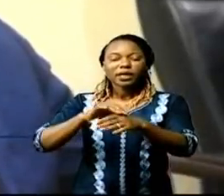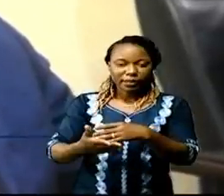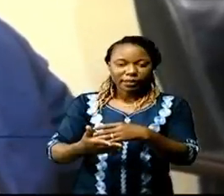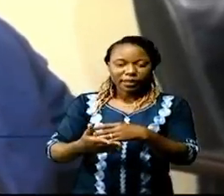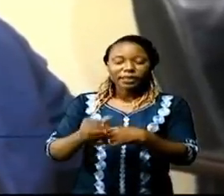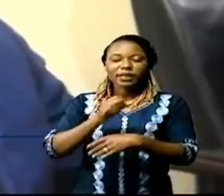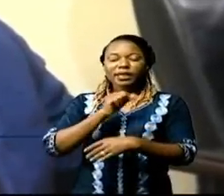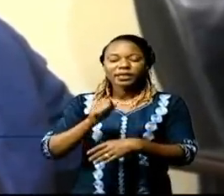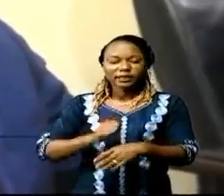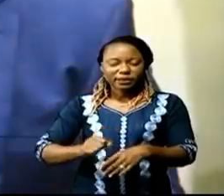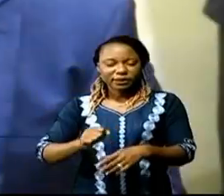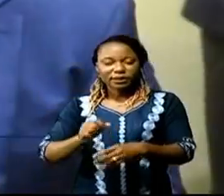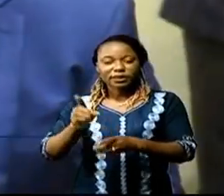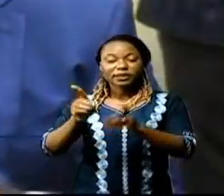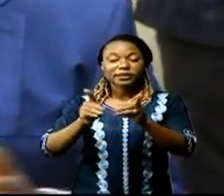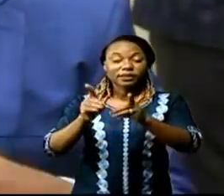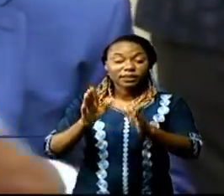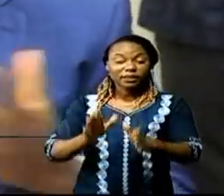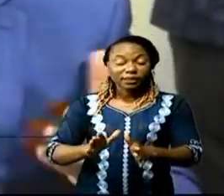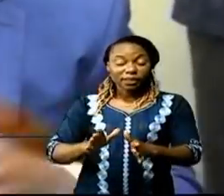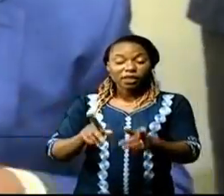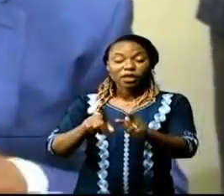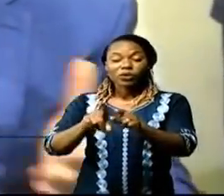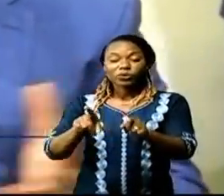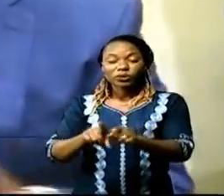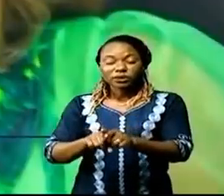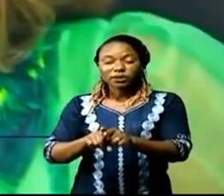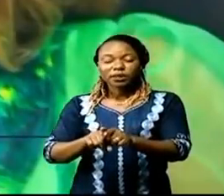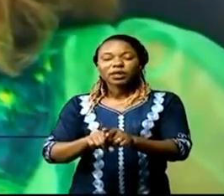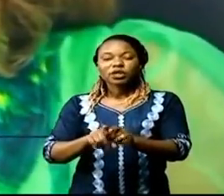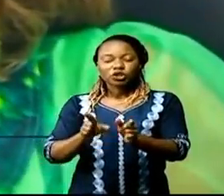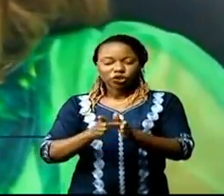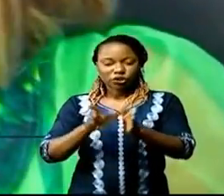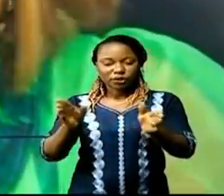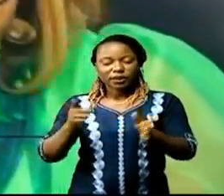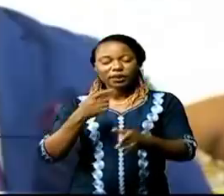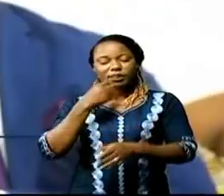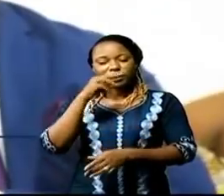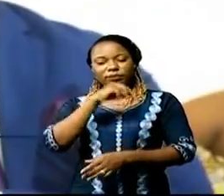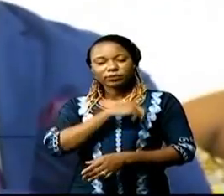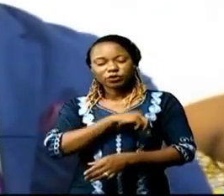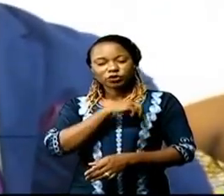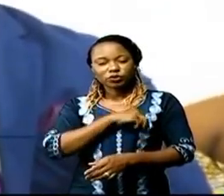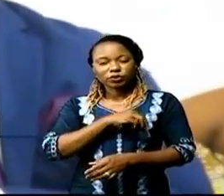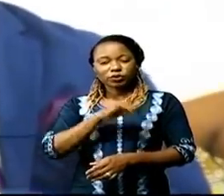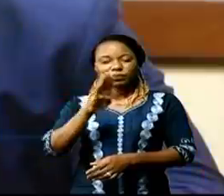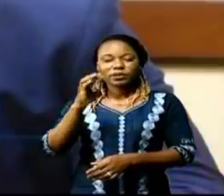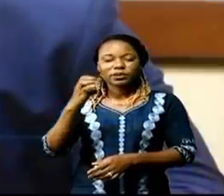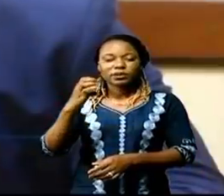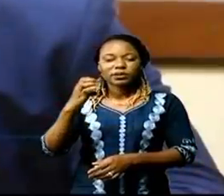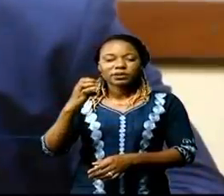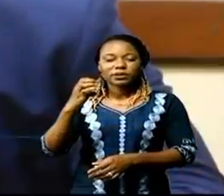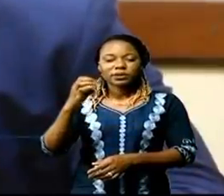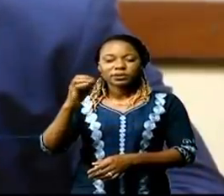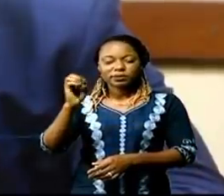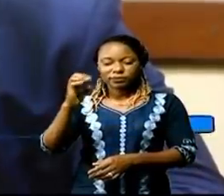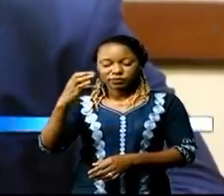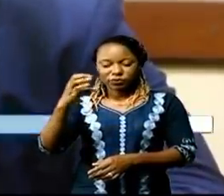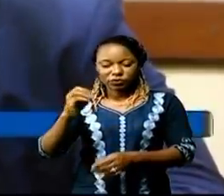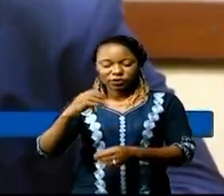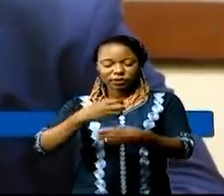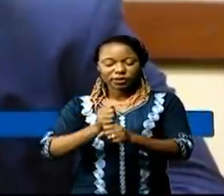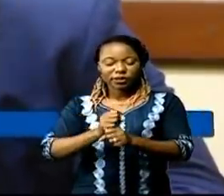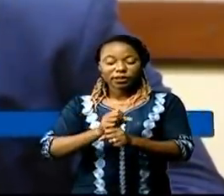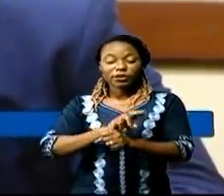l'ancien directeur général, Jean-Mabi Moulumba rappelle la mission du BCECO. Le BCECO a été créé en 2001 avec